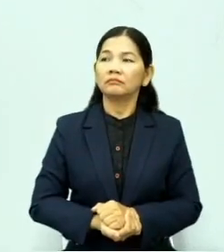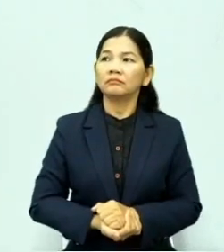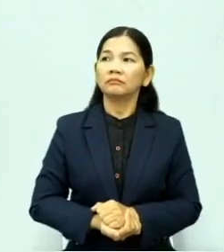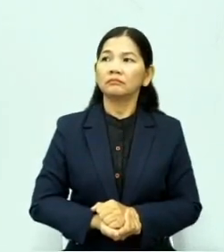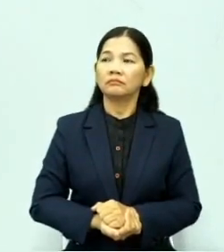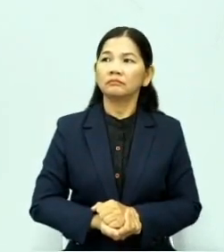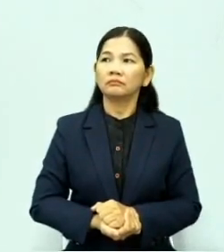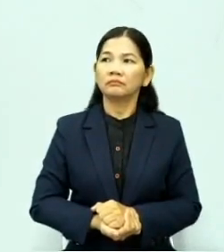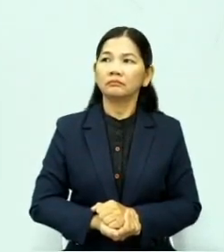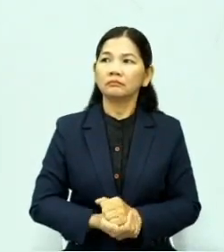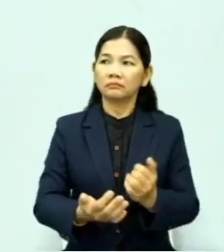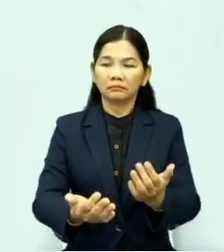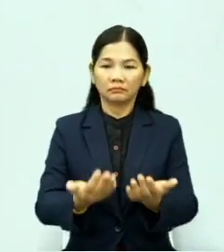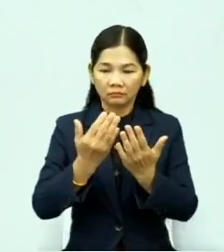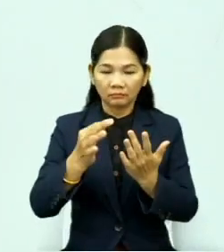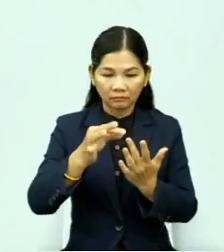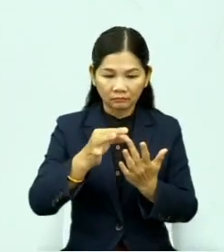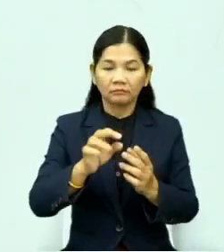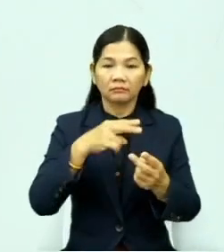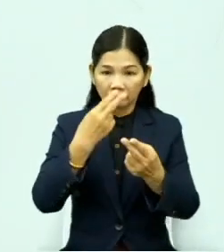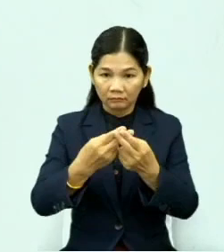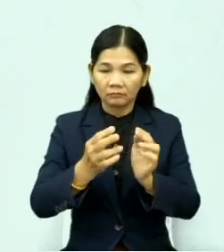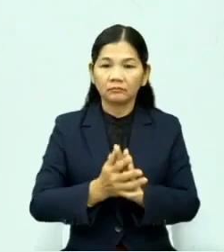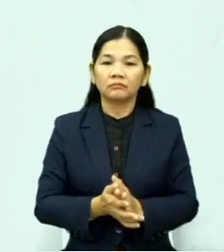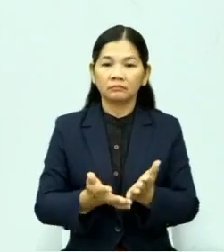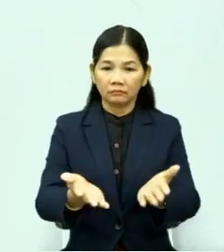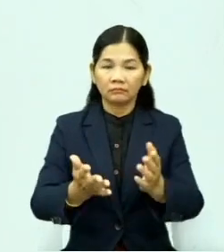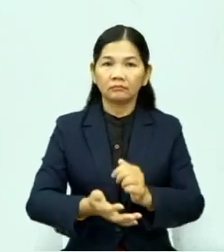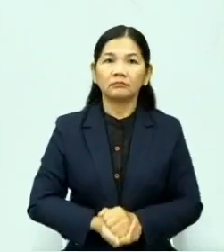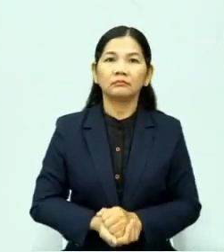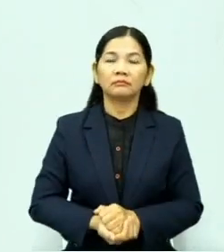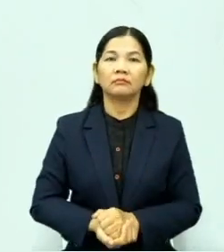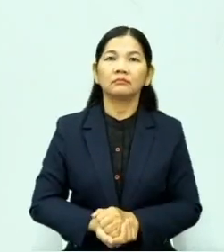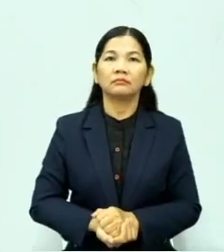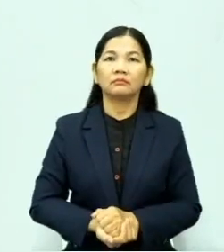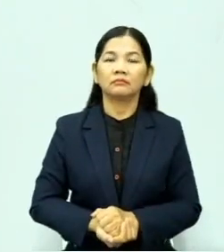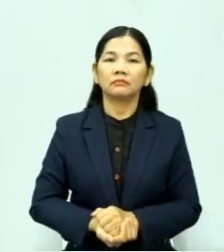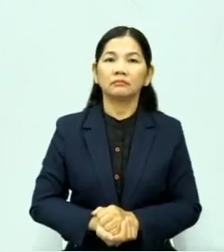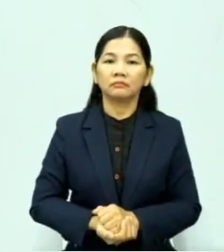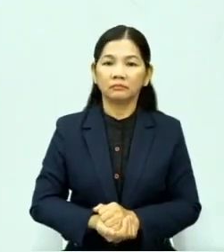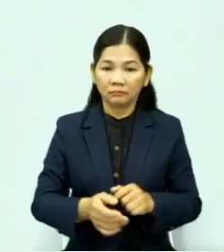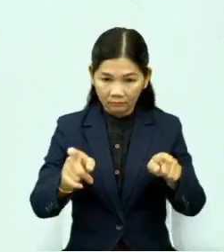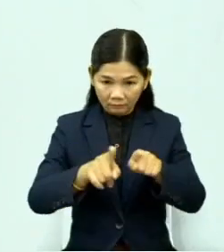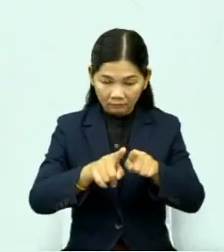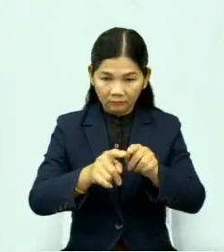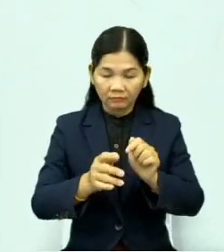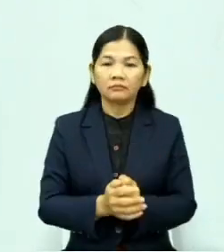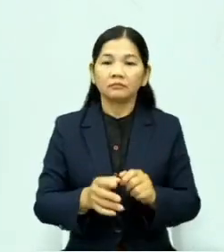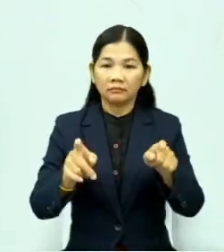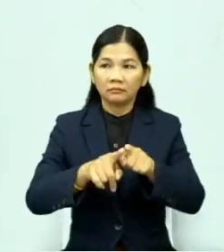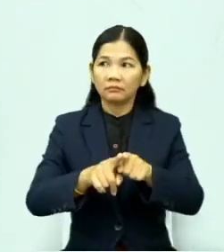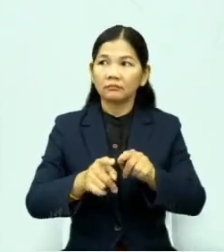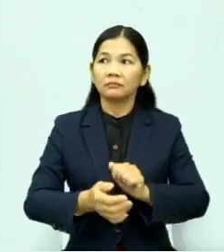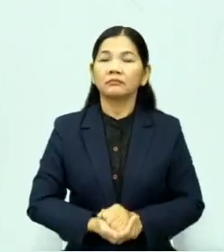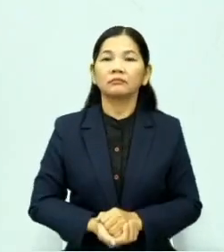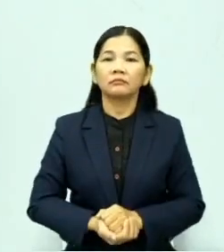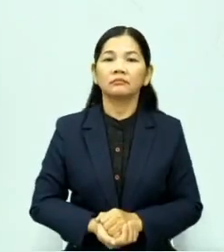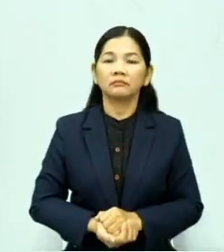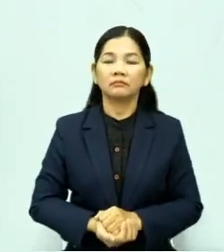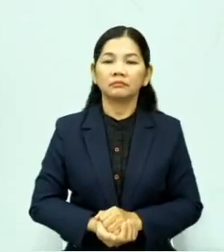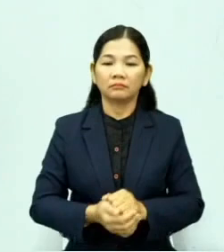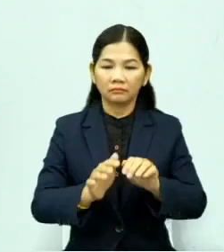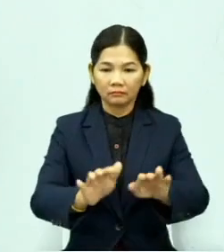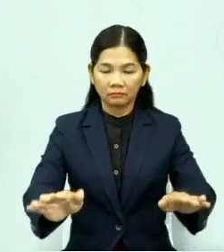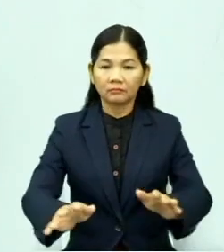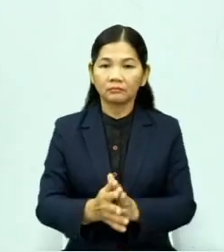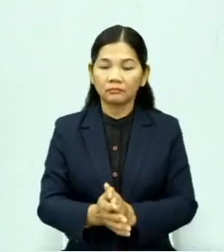tiêm toàn mớ nó con á ta chùm lái để con ban chai tập để cửa bánh mạnh nâng chả ta đôi nâng chùm lái đọc bà này cửa đài được tì chàng chân con tặng